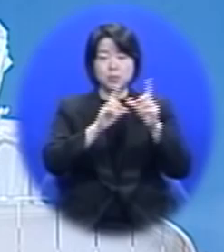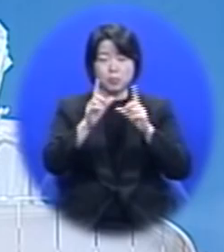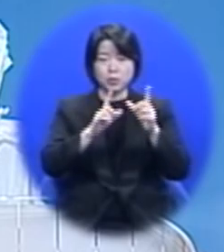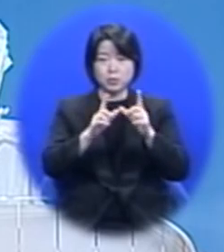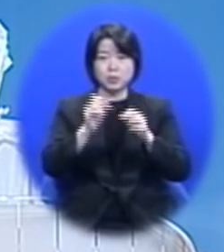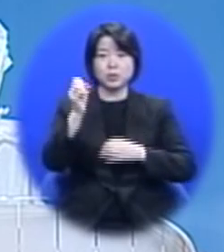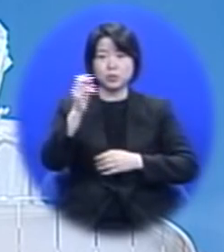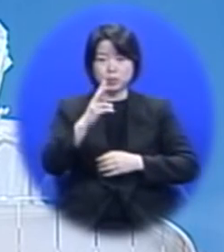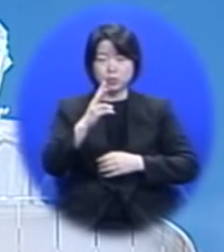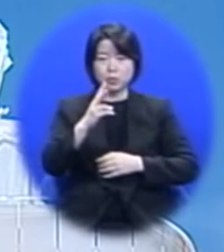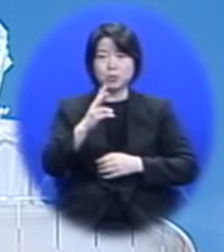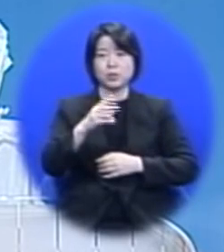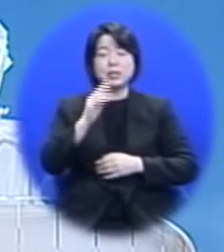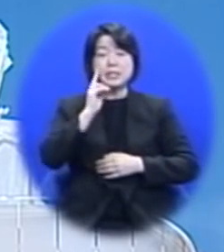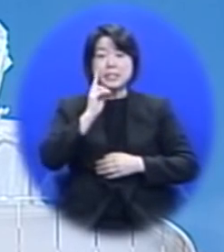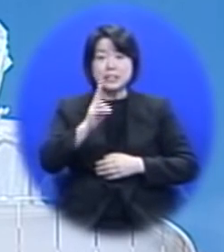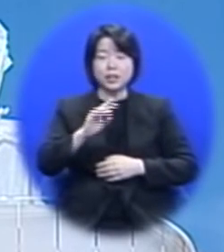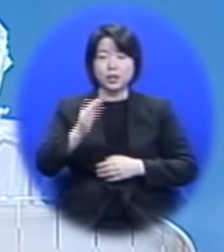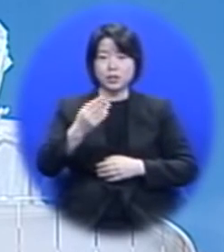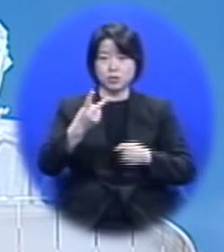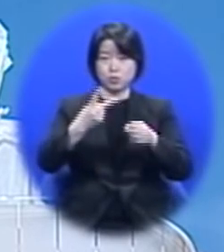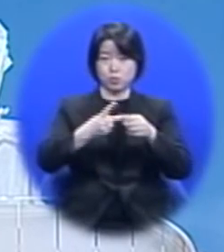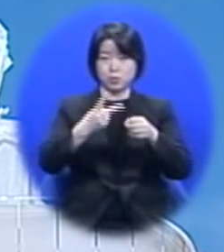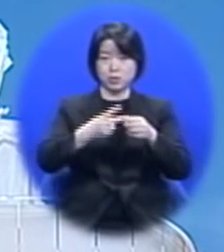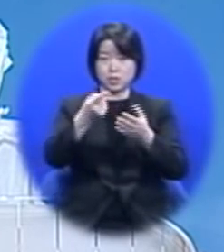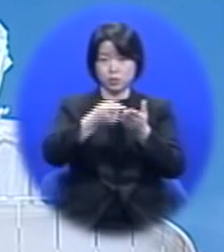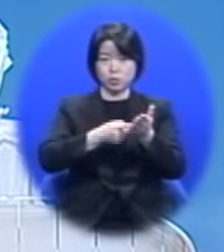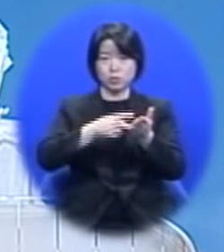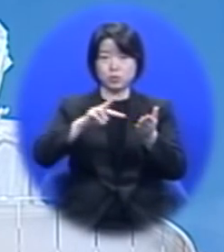두 번째 수술도 받았습니다.